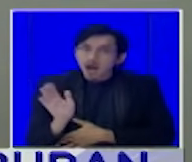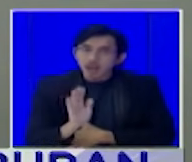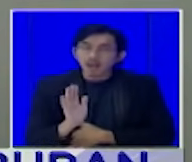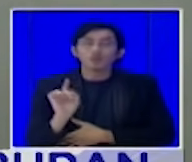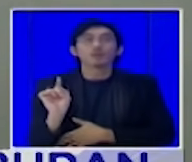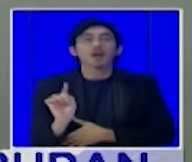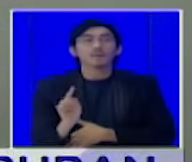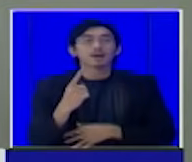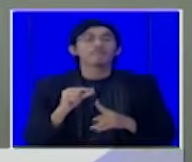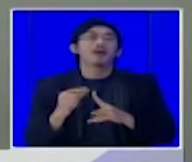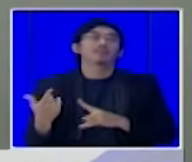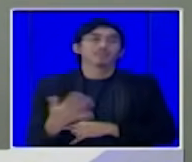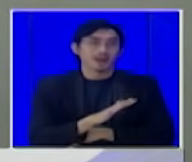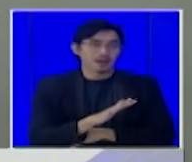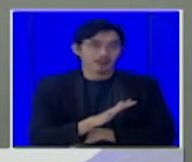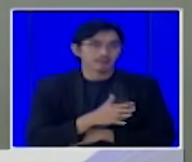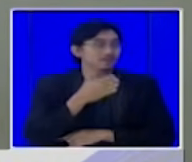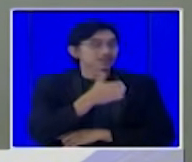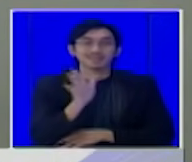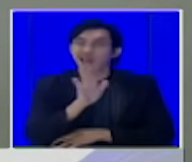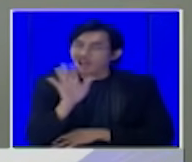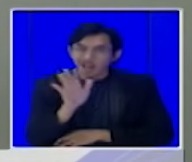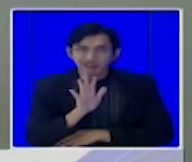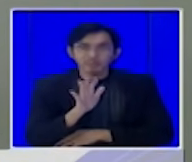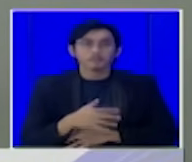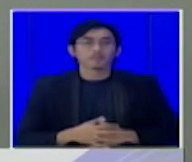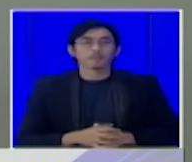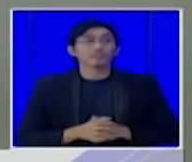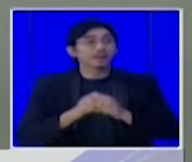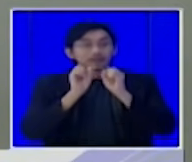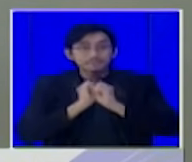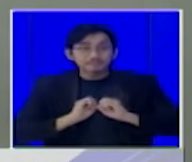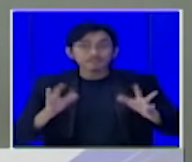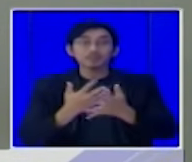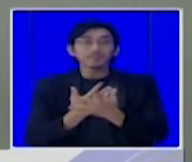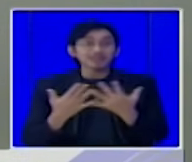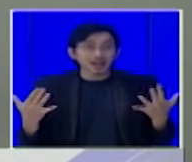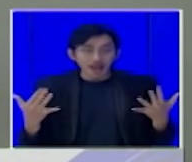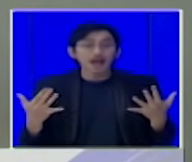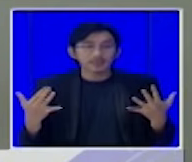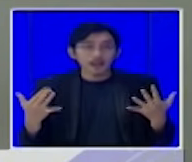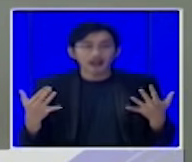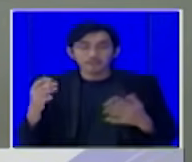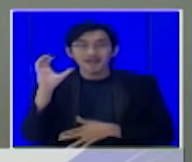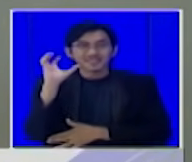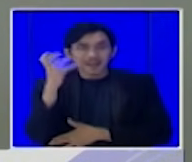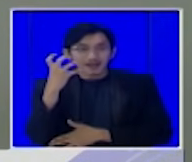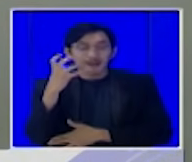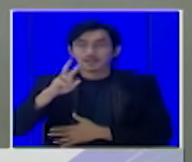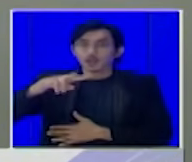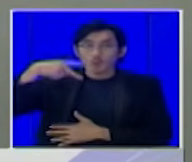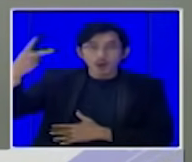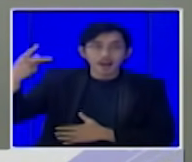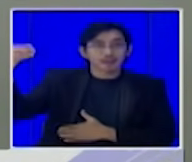pantai ya, wisata pantai. Dan saya juga menghimbau kepada masyarakat yang di luar Banten untuk tidak ke Banten karena jalan banyak yang